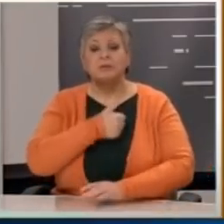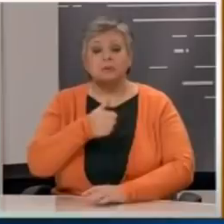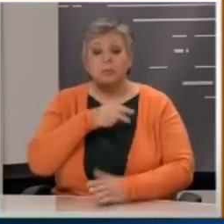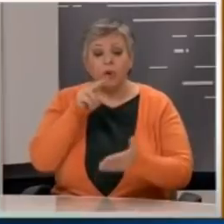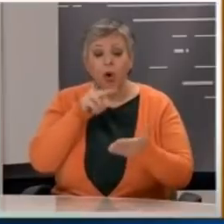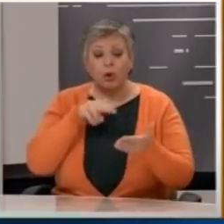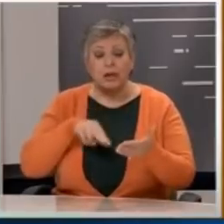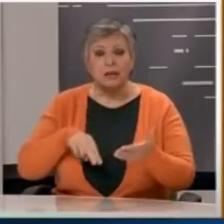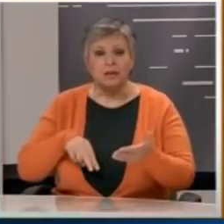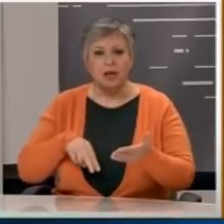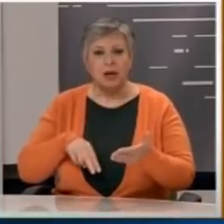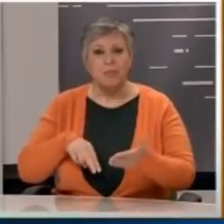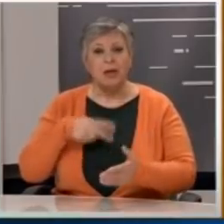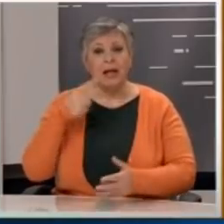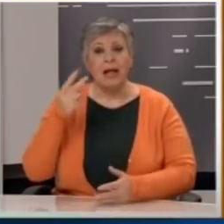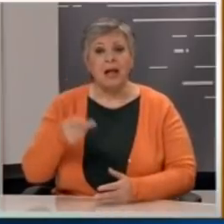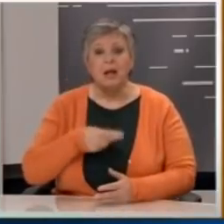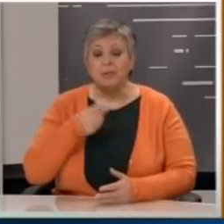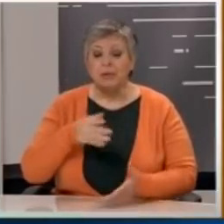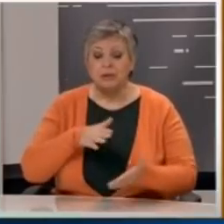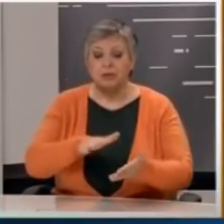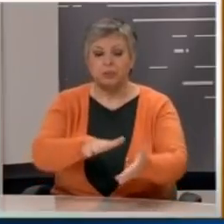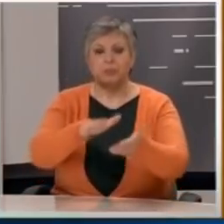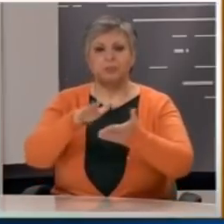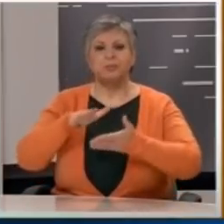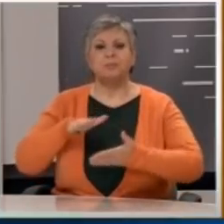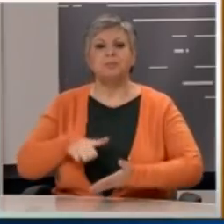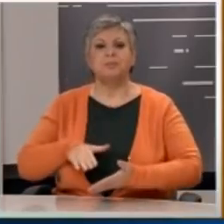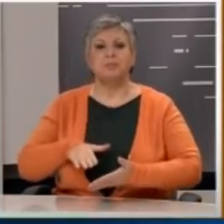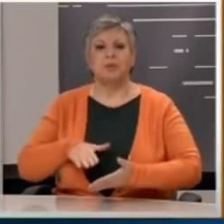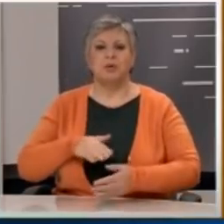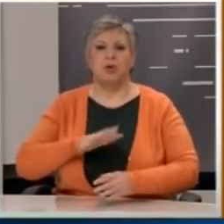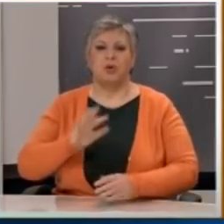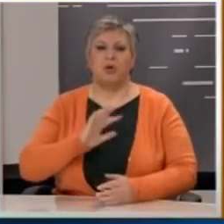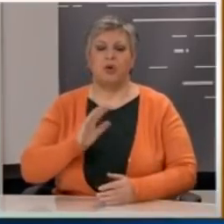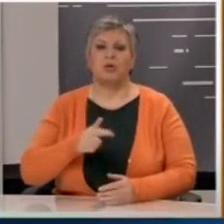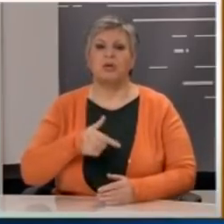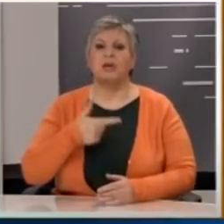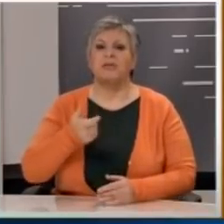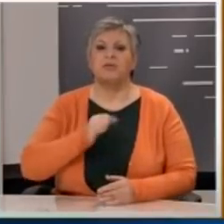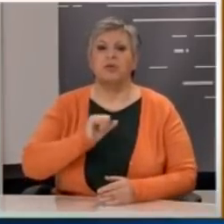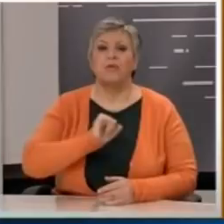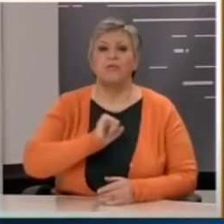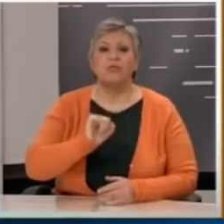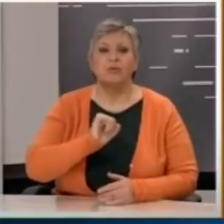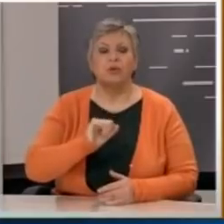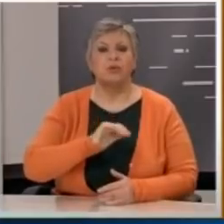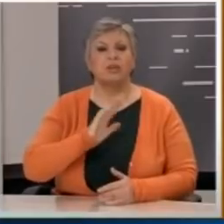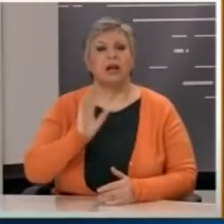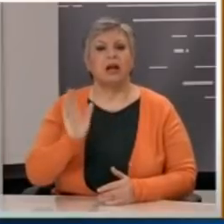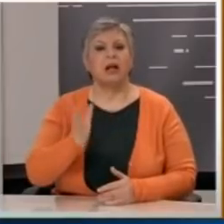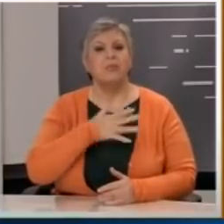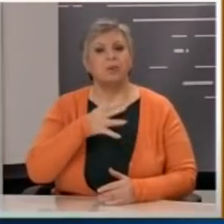κοιτάμε, όχι να μπορούμε να τις πάρουμε. Αυτό σημαίνει ότι υπήρχε φόβος μήπως κάποιος τις πάρει